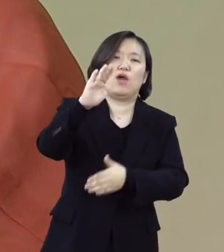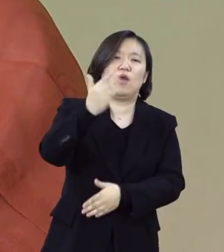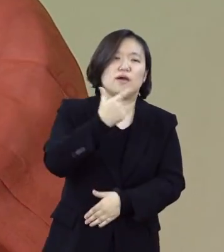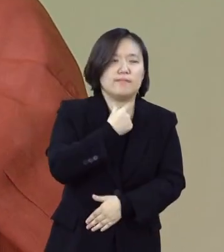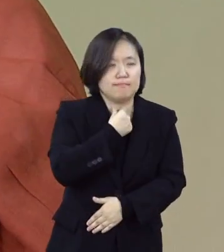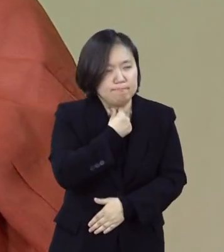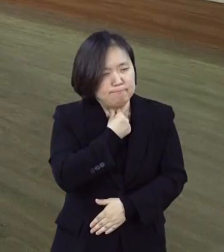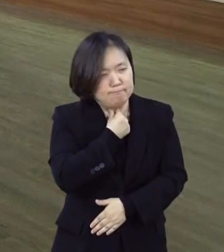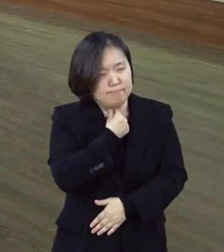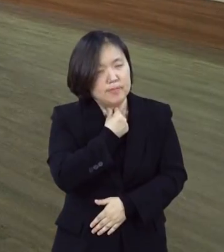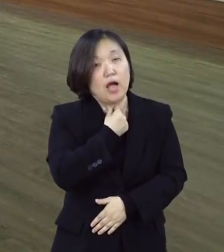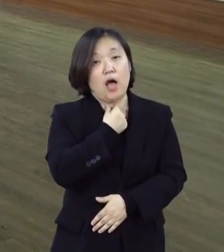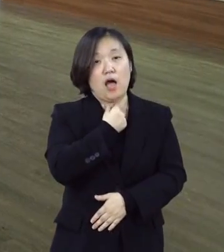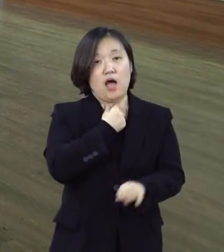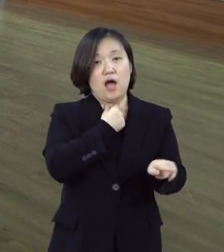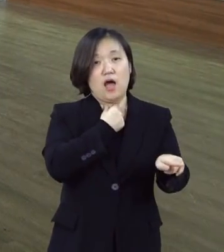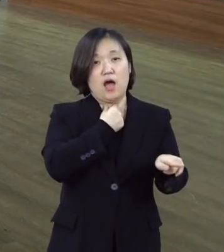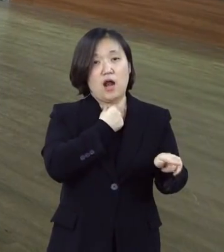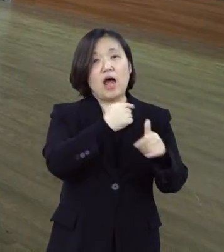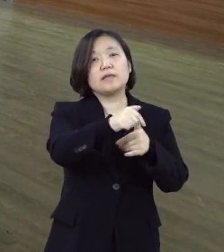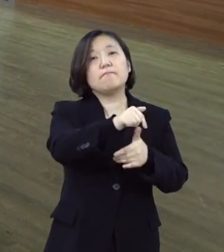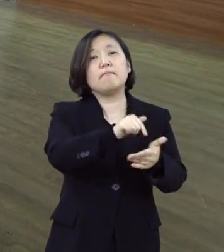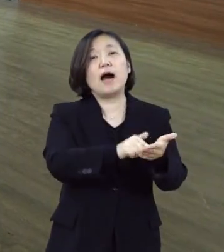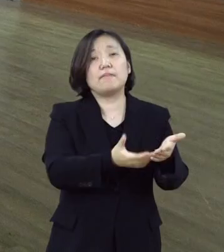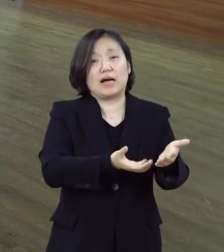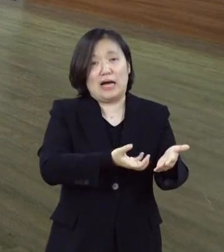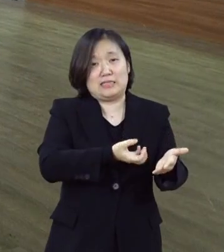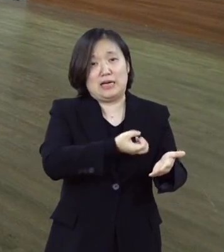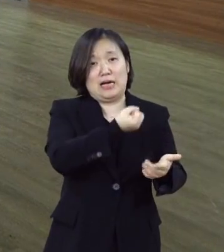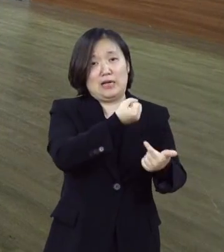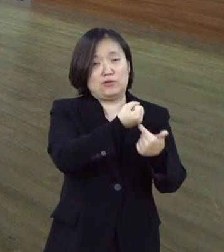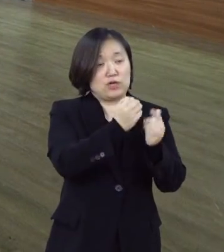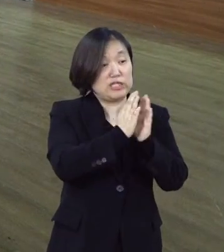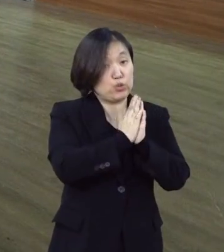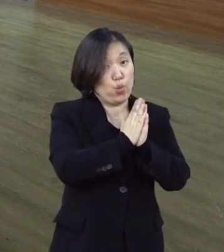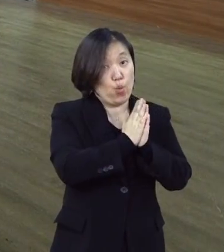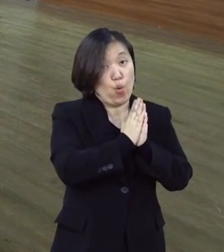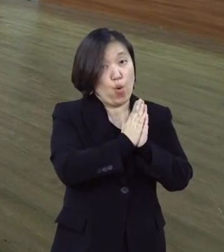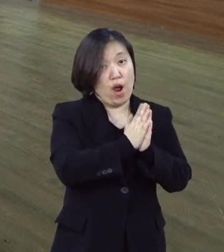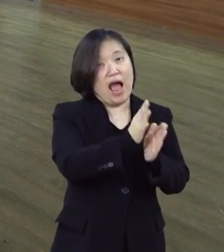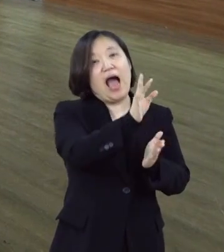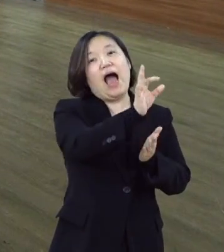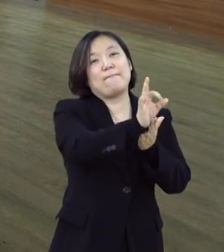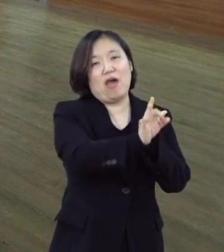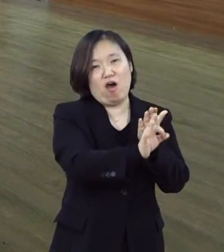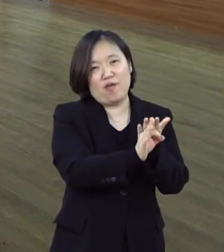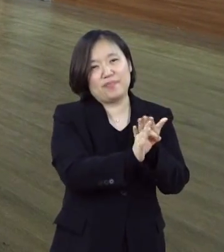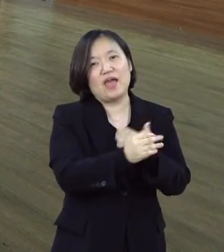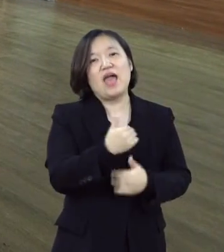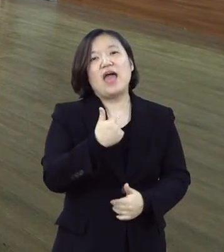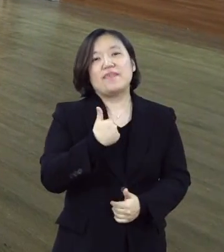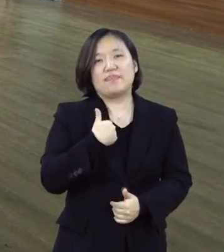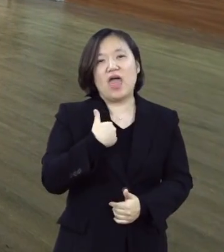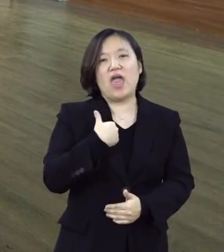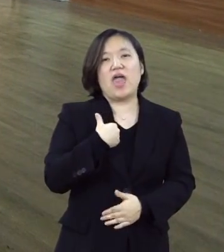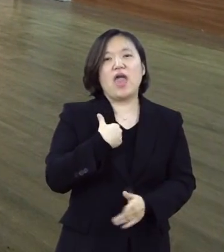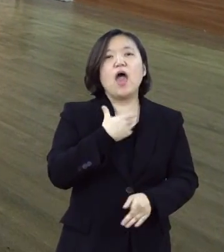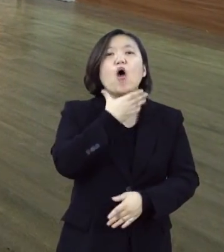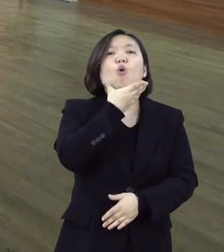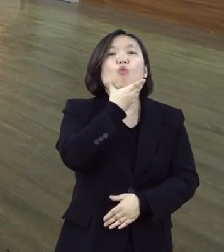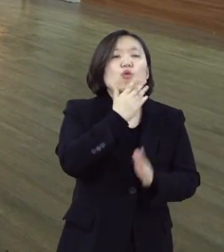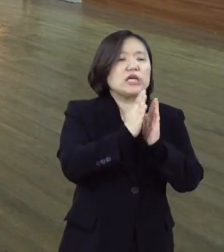보리심으로 간절하게 마지막 기도의 마무리를 하면 내가 했던 기도의